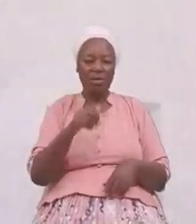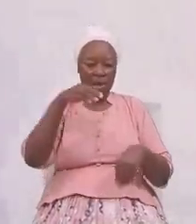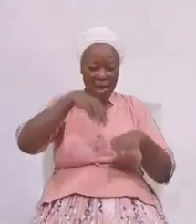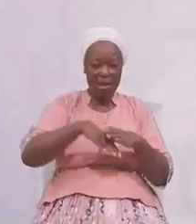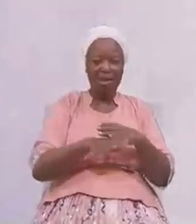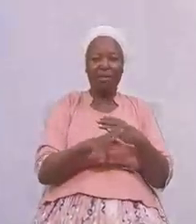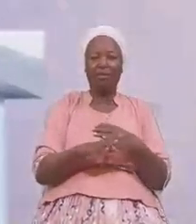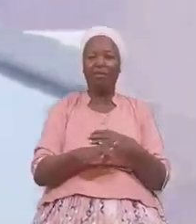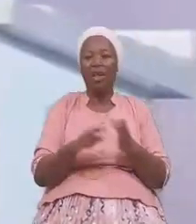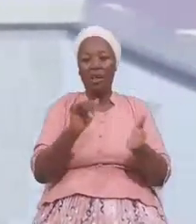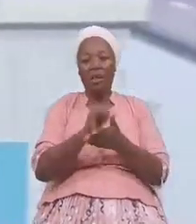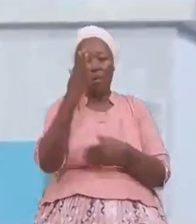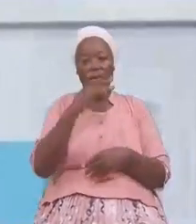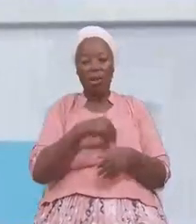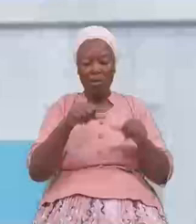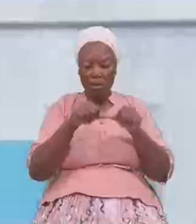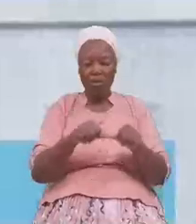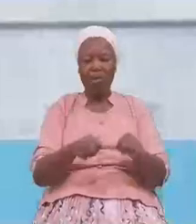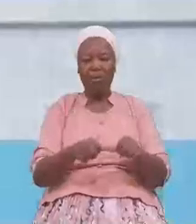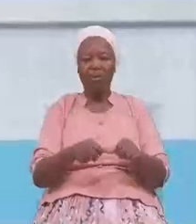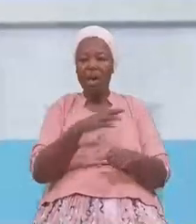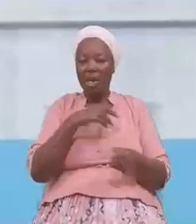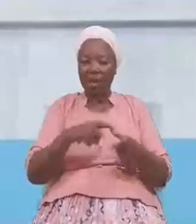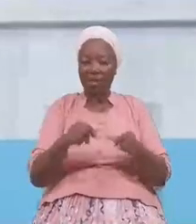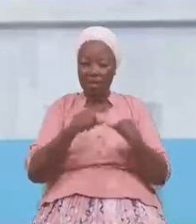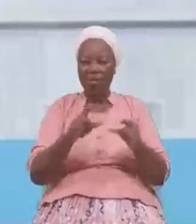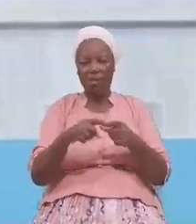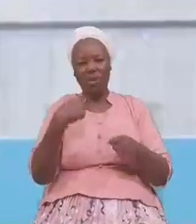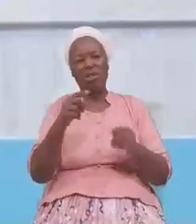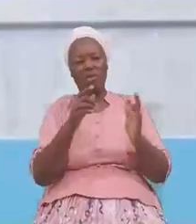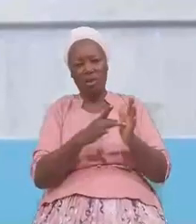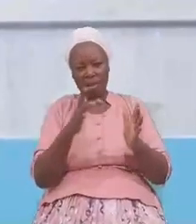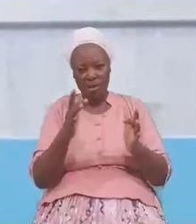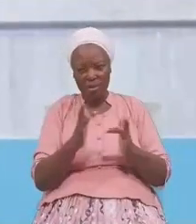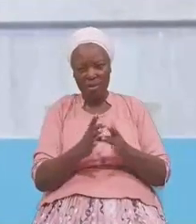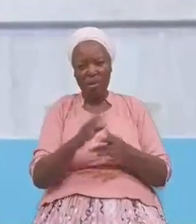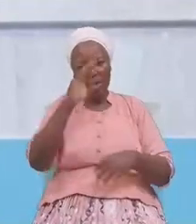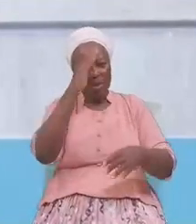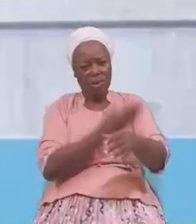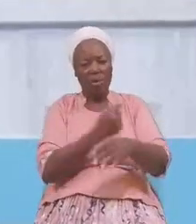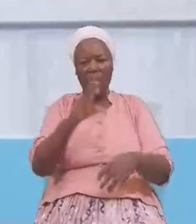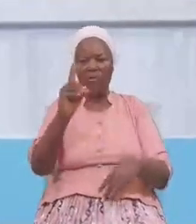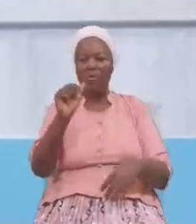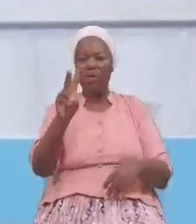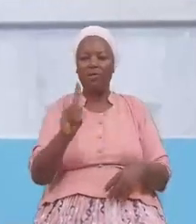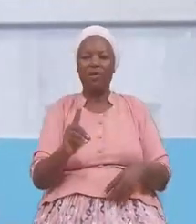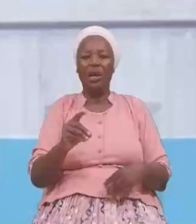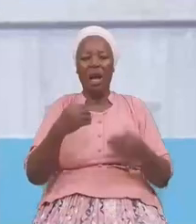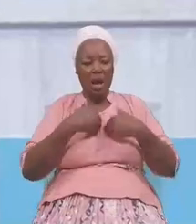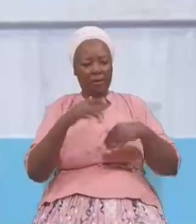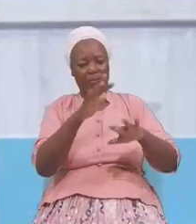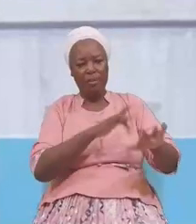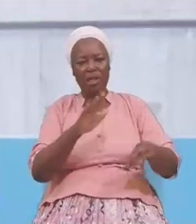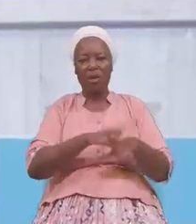a persévéré et il a continué à dire, Jésus, fils de David, aie pitié de moi.